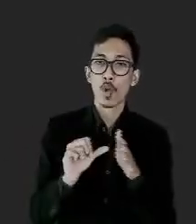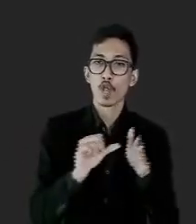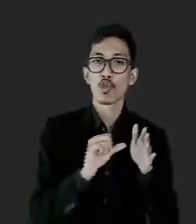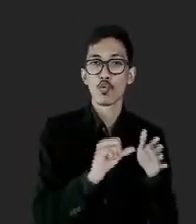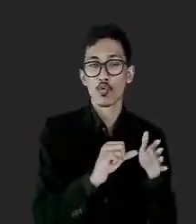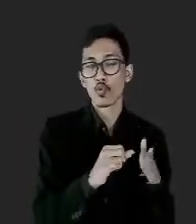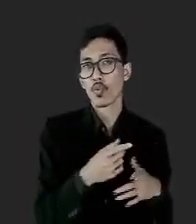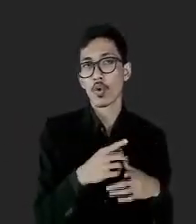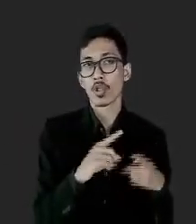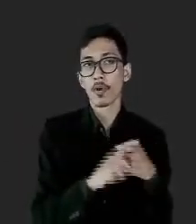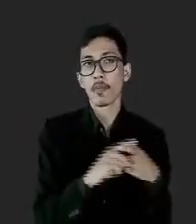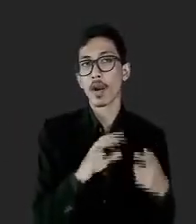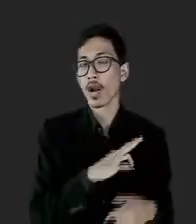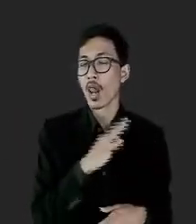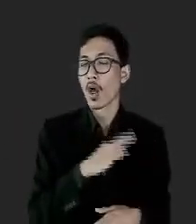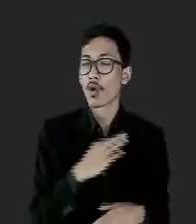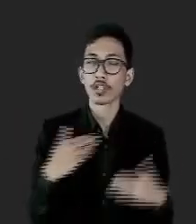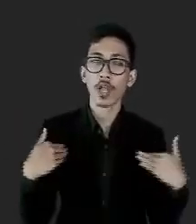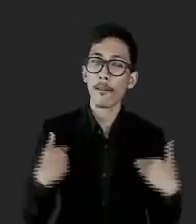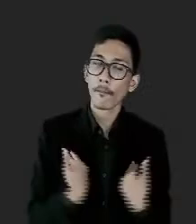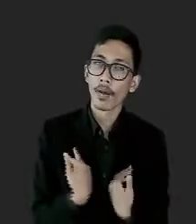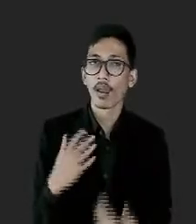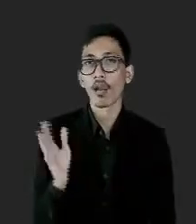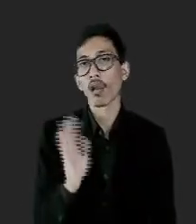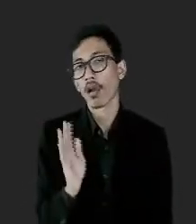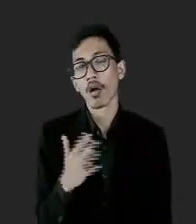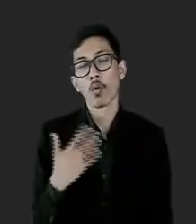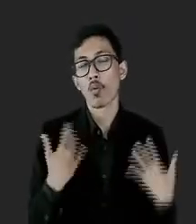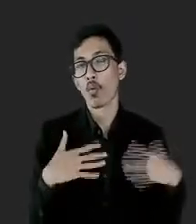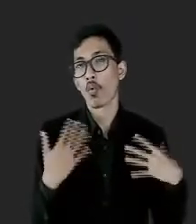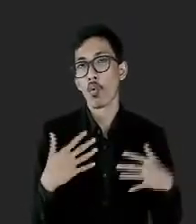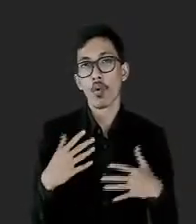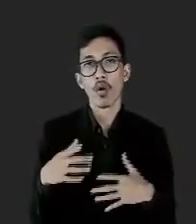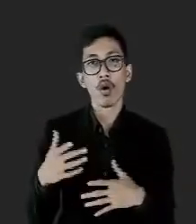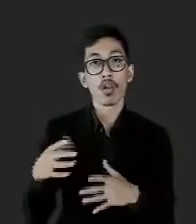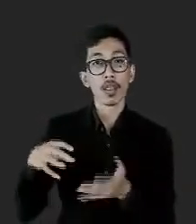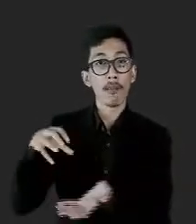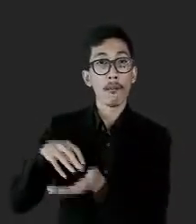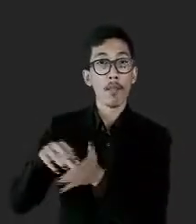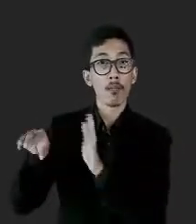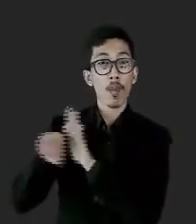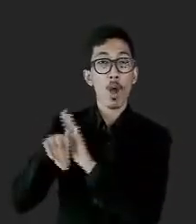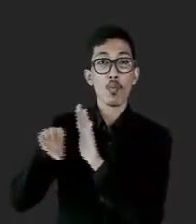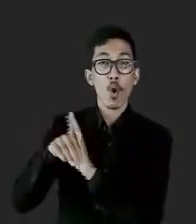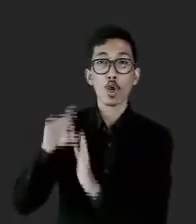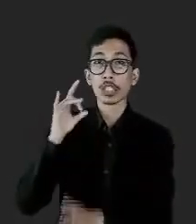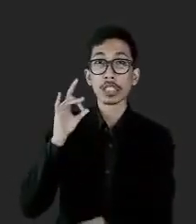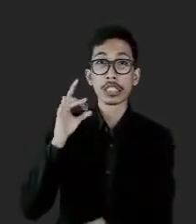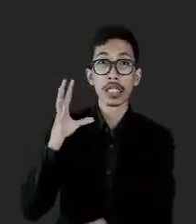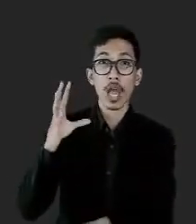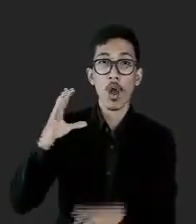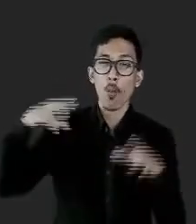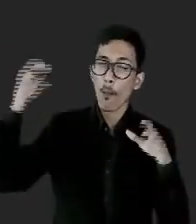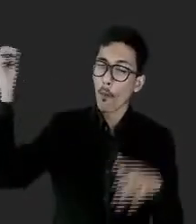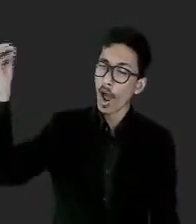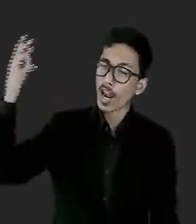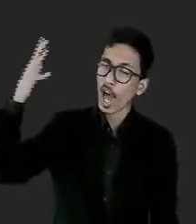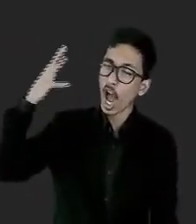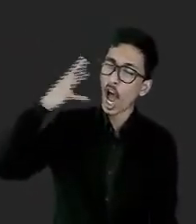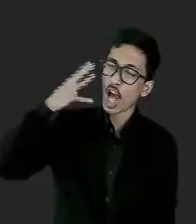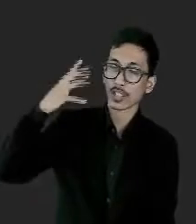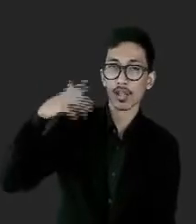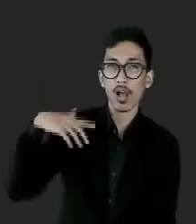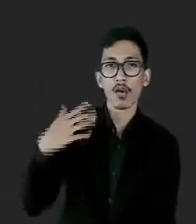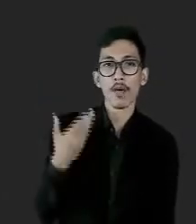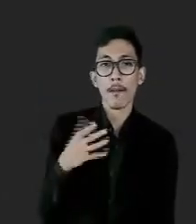itu tanpa kenal lelah. Jadi cuaca di Papua itu kalau siang terik sekali, tapi malam hujan deras. Nah, kayak semalam